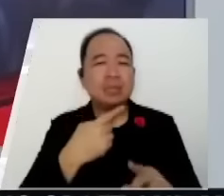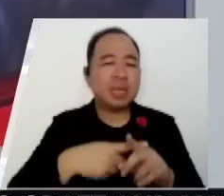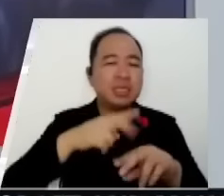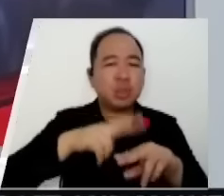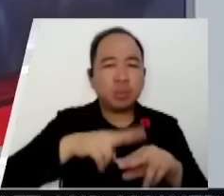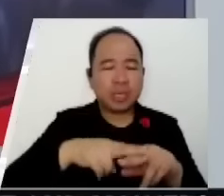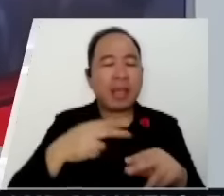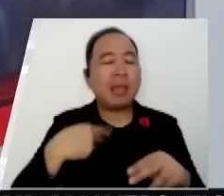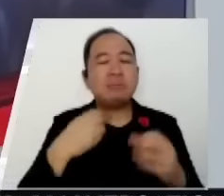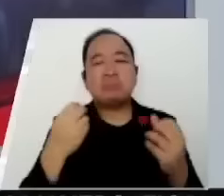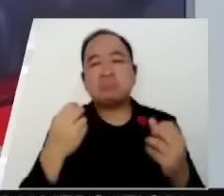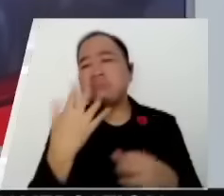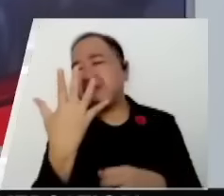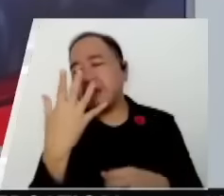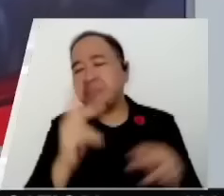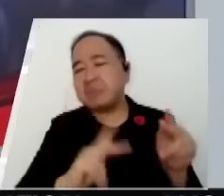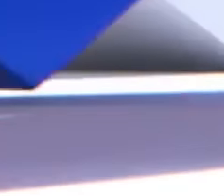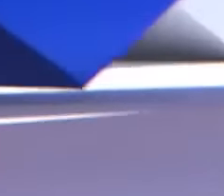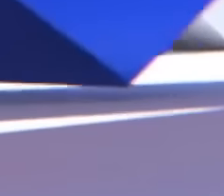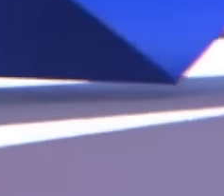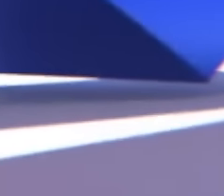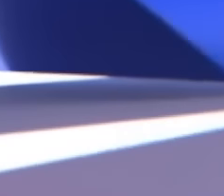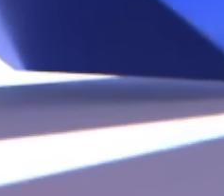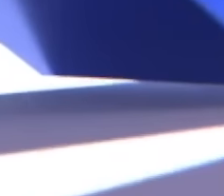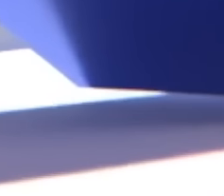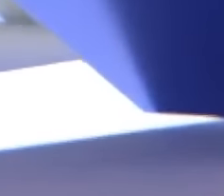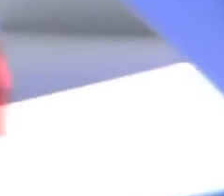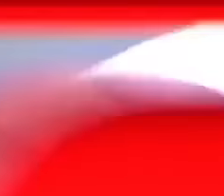Ang nahulikam na gulo sa pagtutok ni Darlene Kai.